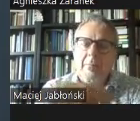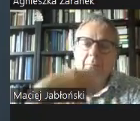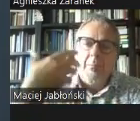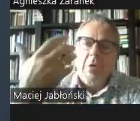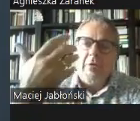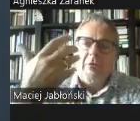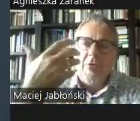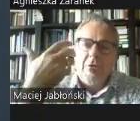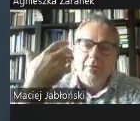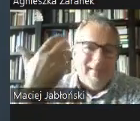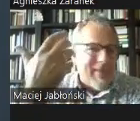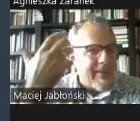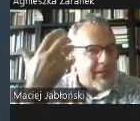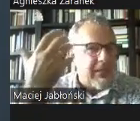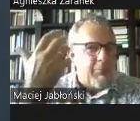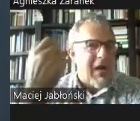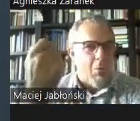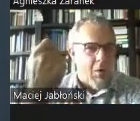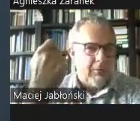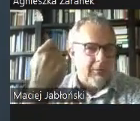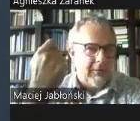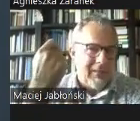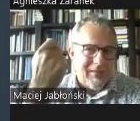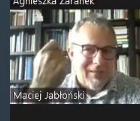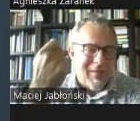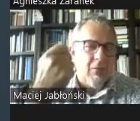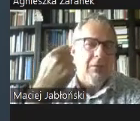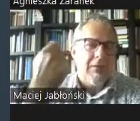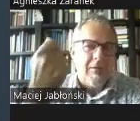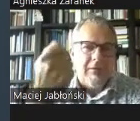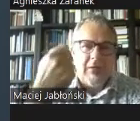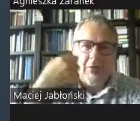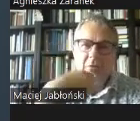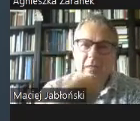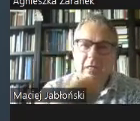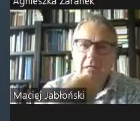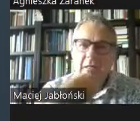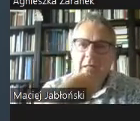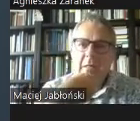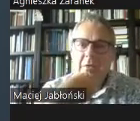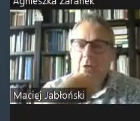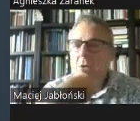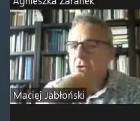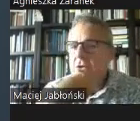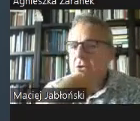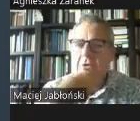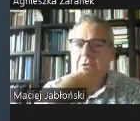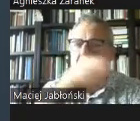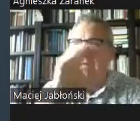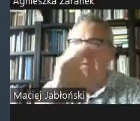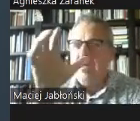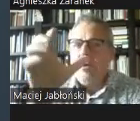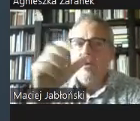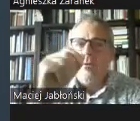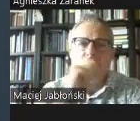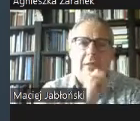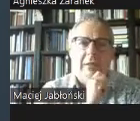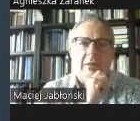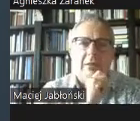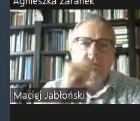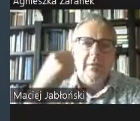pokazują, że nadal jest ich mało. Nadal jest ich mało, jest niewystarczająca jakby ilość tych